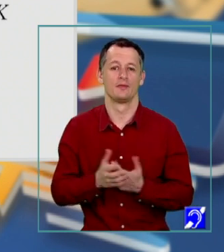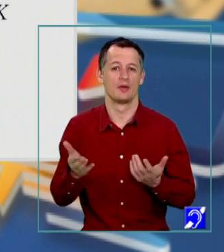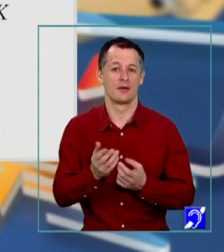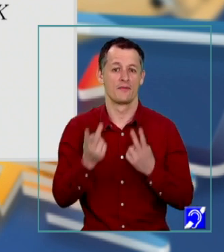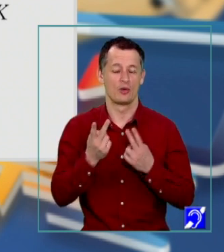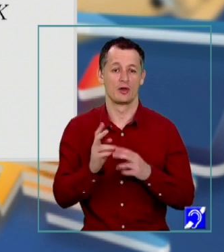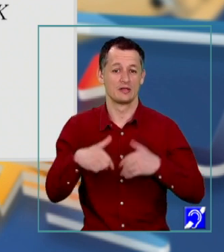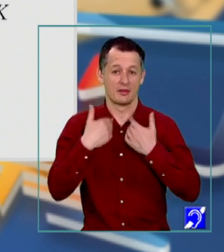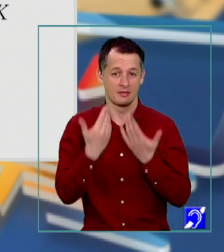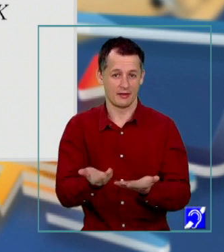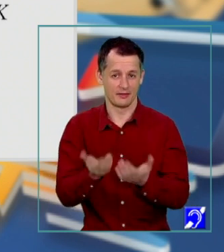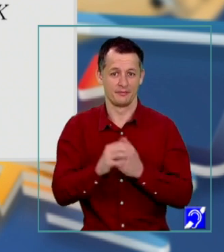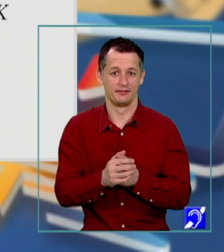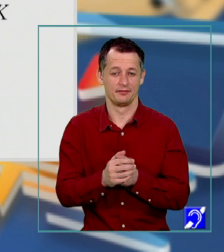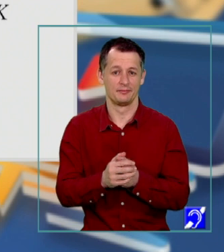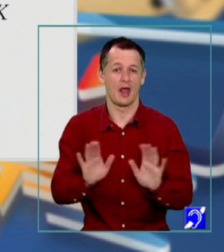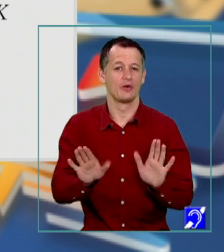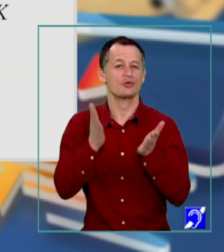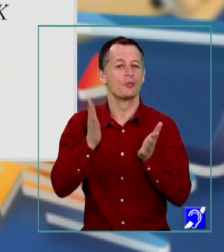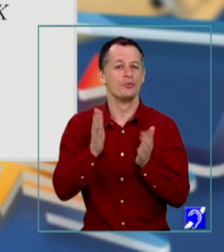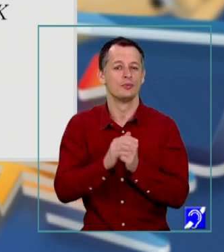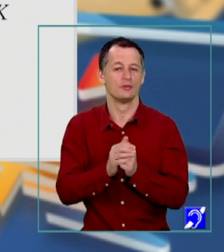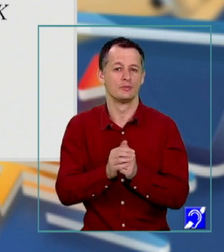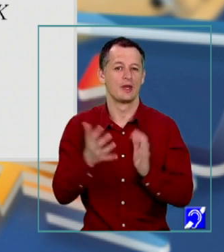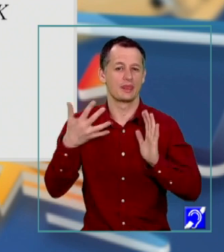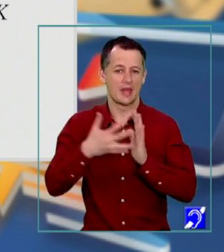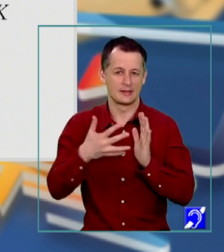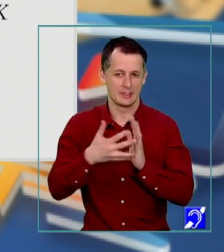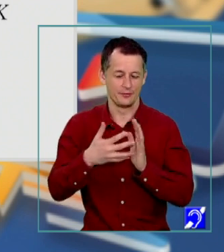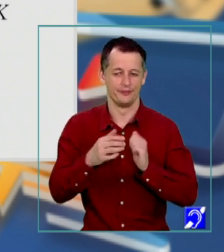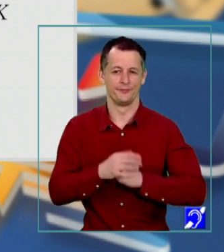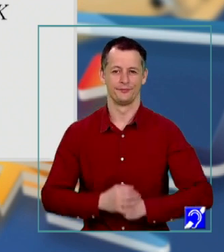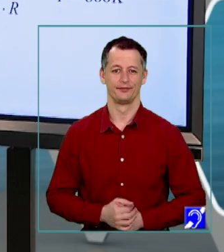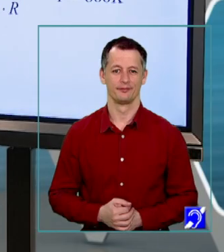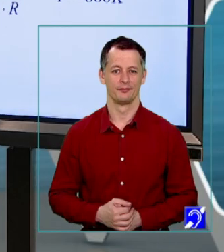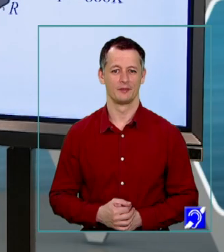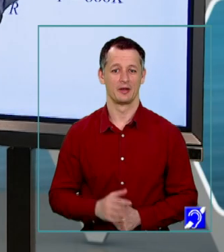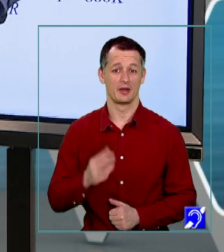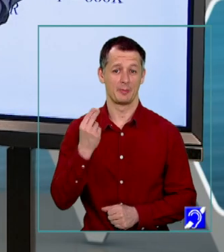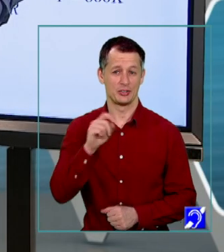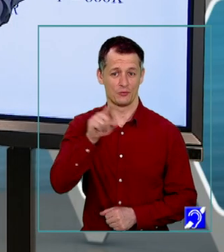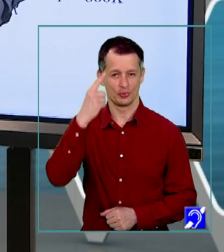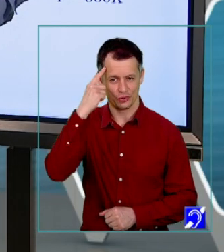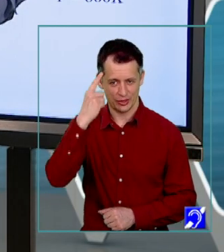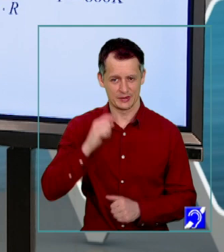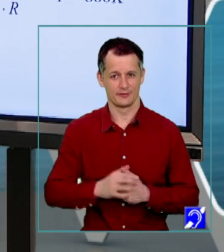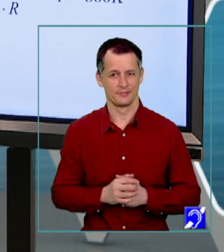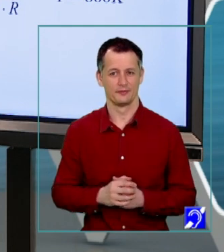valoare este dată la începutul testului, dar e bine să o știți și voi,